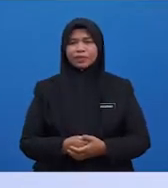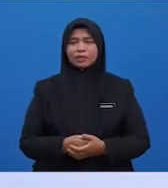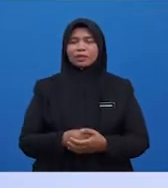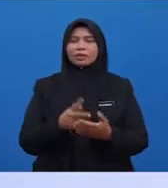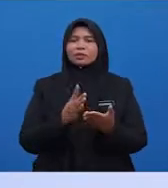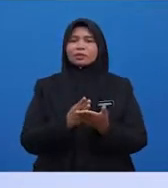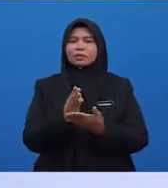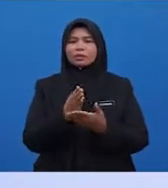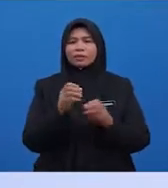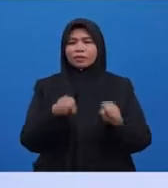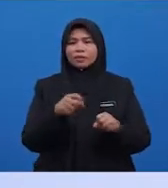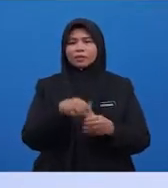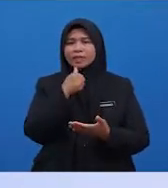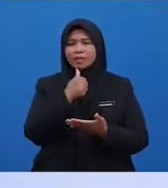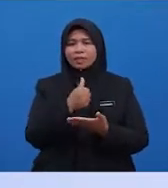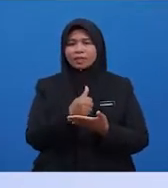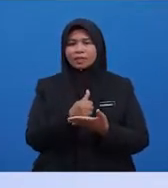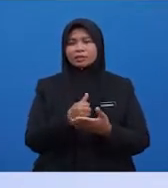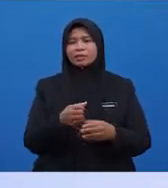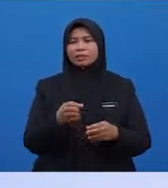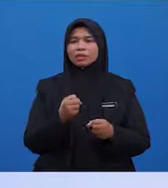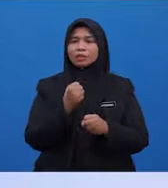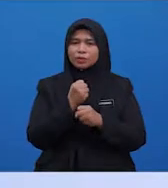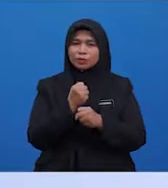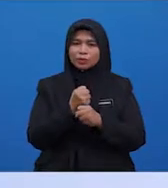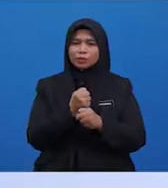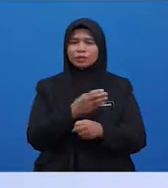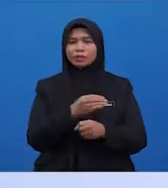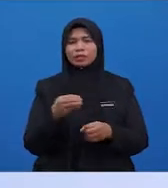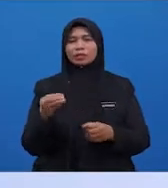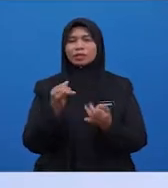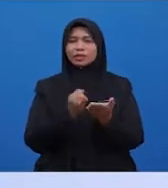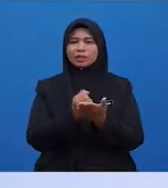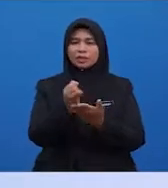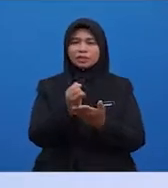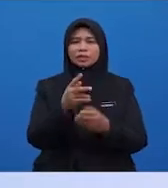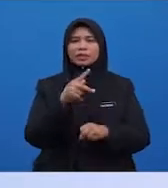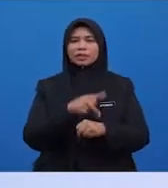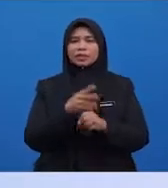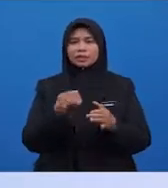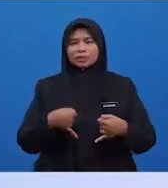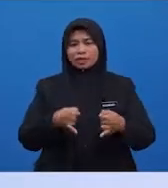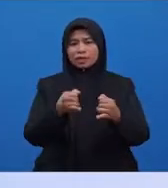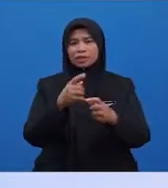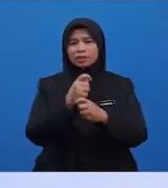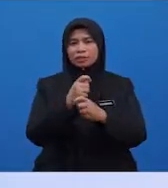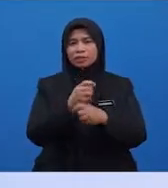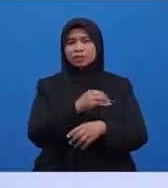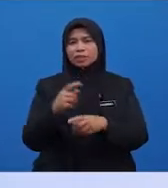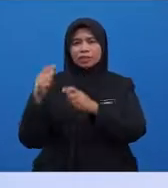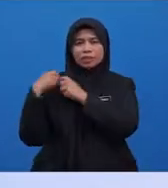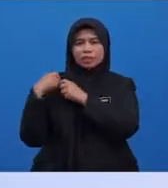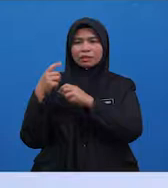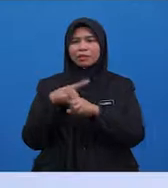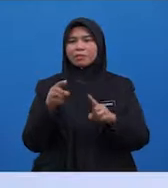Komitmen boleh dinilai melalui kesungguhan dan keikhlasan ketika menjalankan tugas dan tanggungjawab tanpa